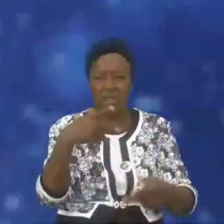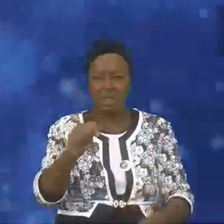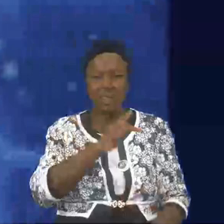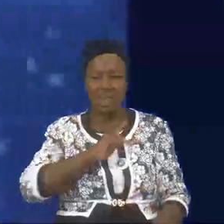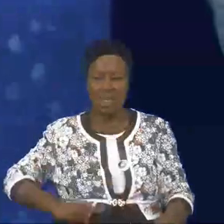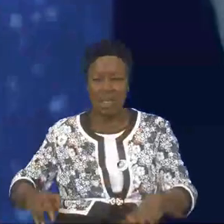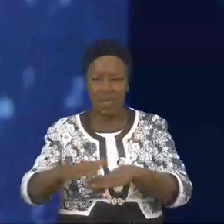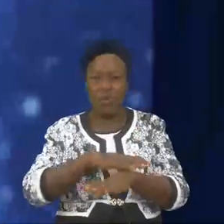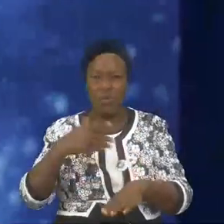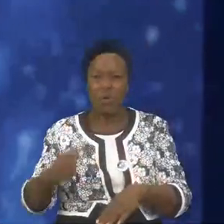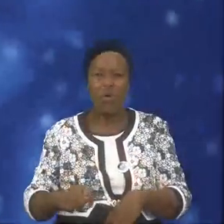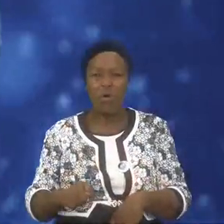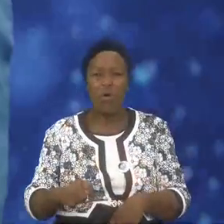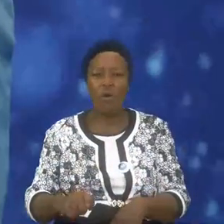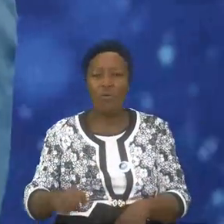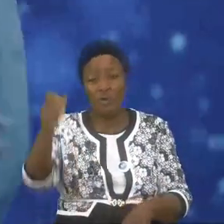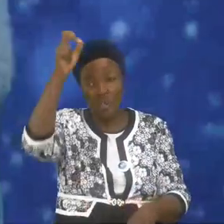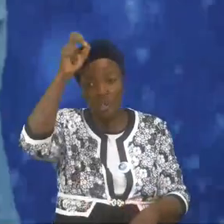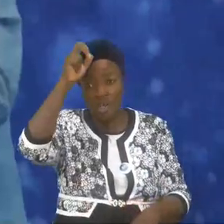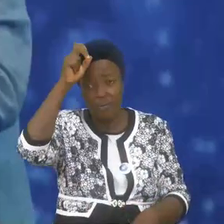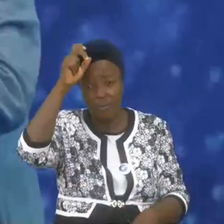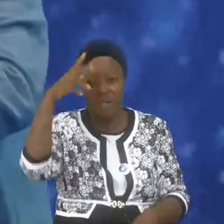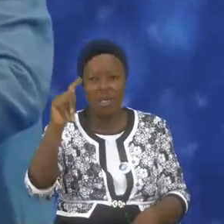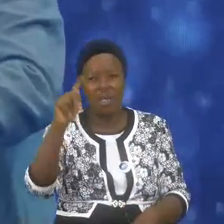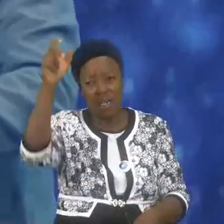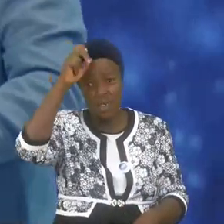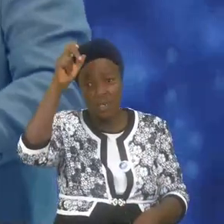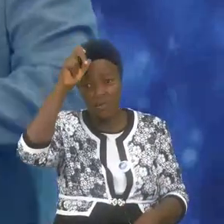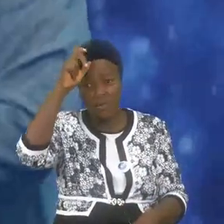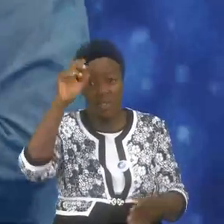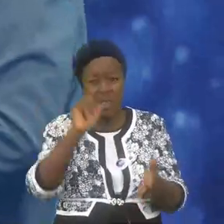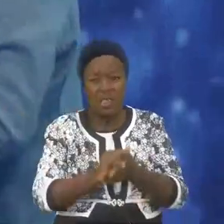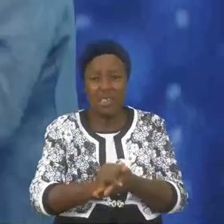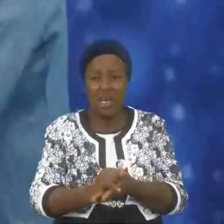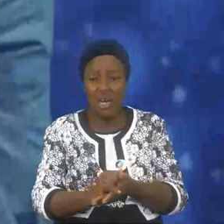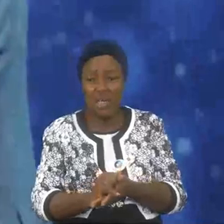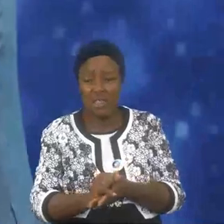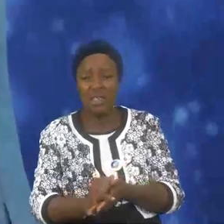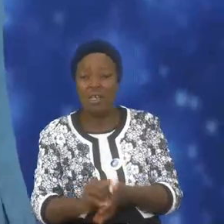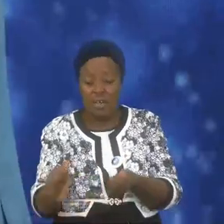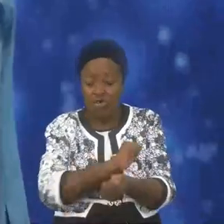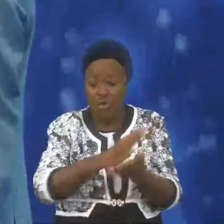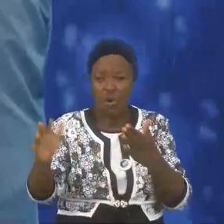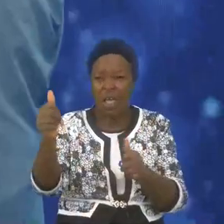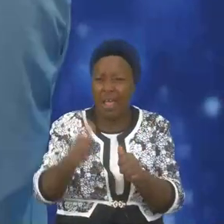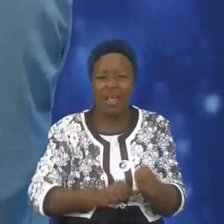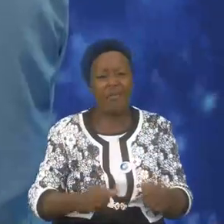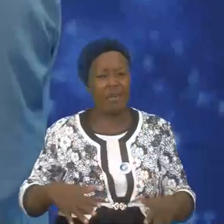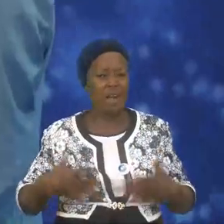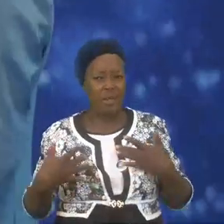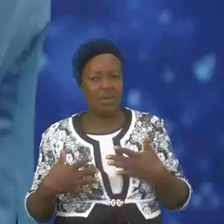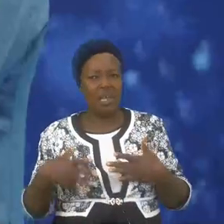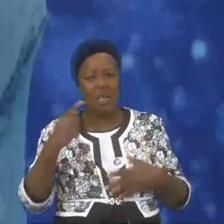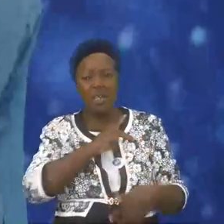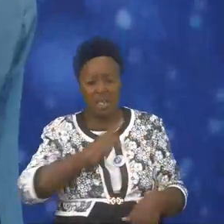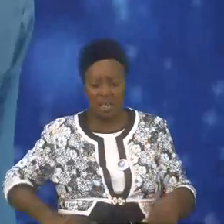Troisièmement, les royaumes des démons, les démons qui ravagent toutes les vies, les royaumes